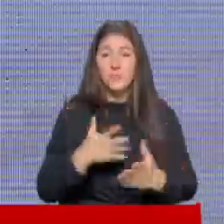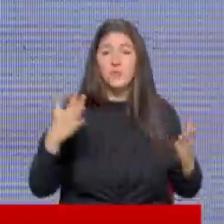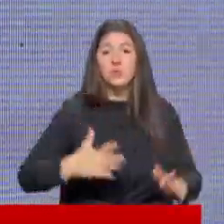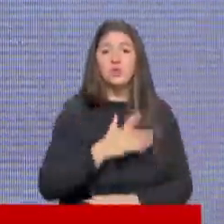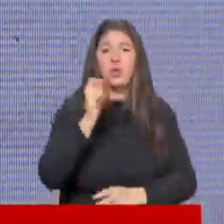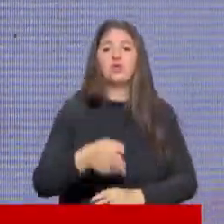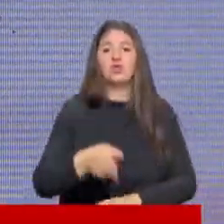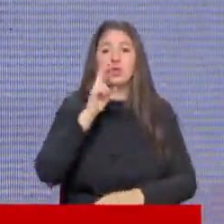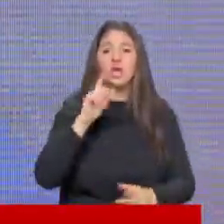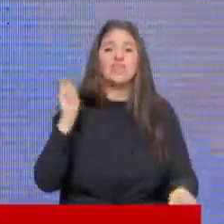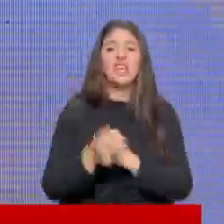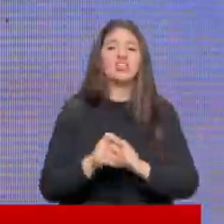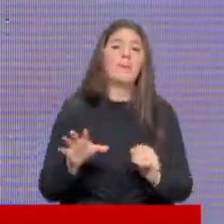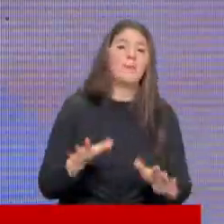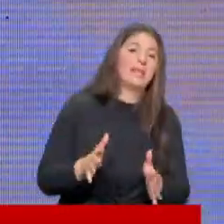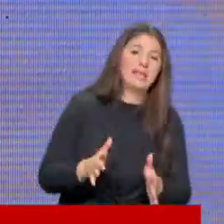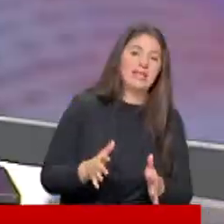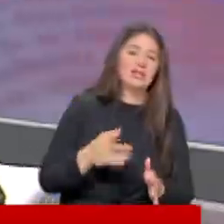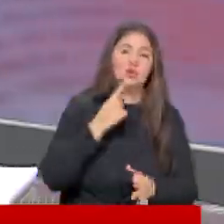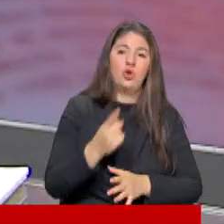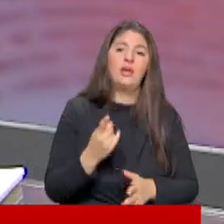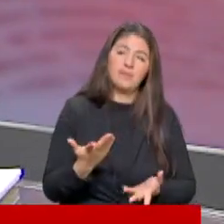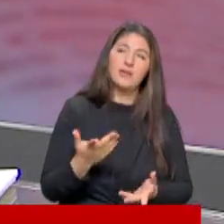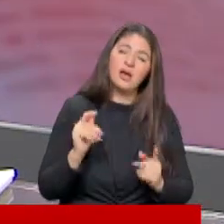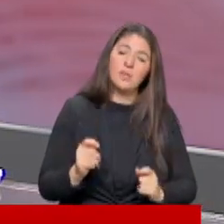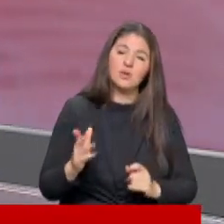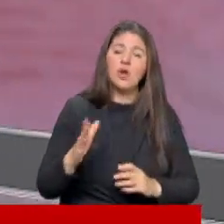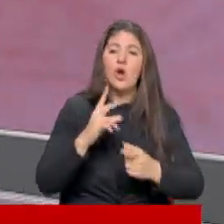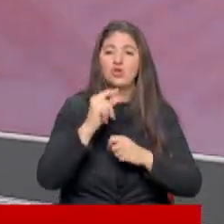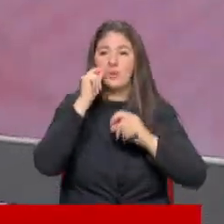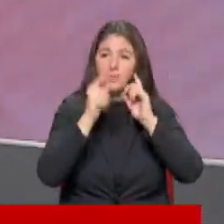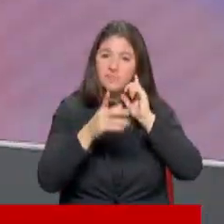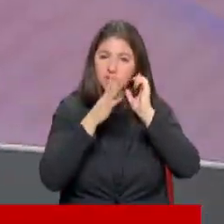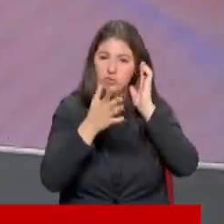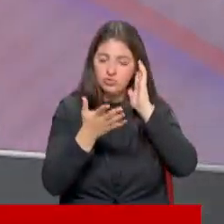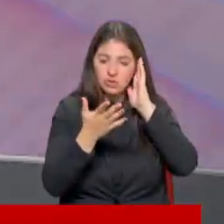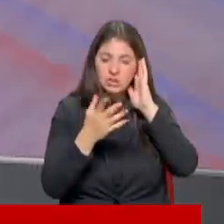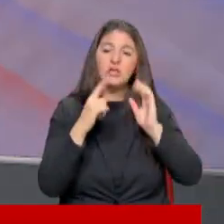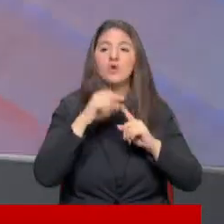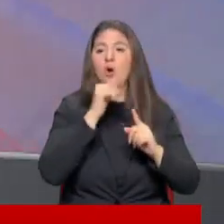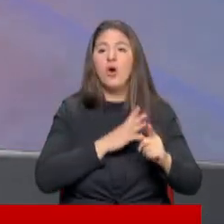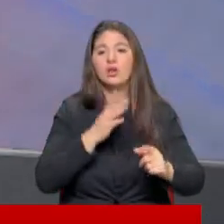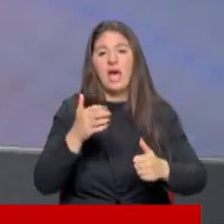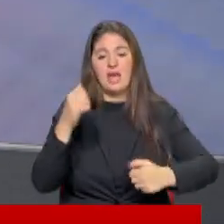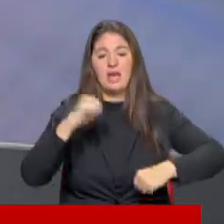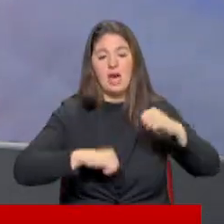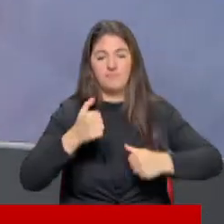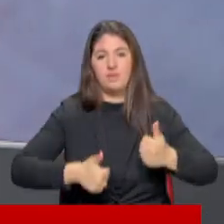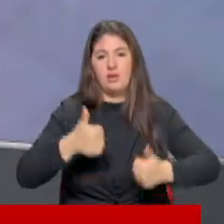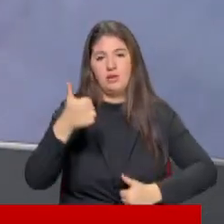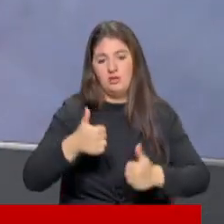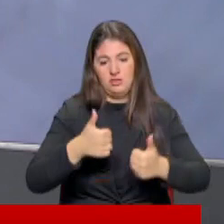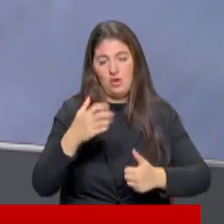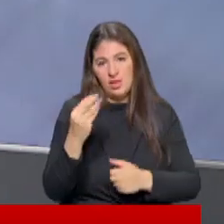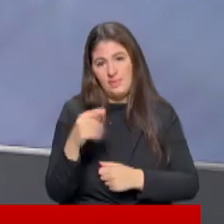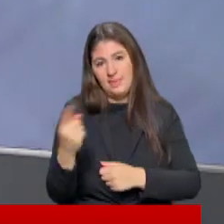kurultayın sonucunu değiştirebilir yorumları da yapılıyor. Özgür Özel bildiğiniz üzere Kemal Kılıçdaroğlu'na rakip olan